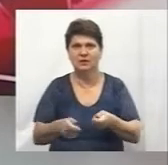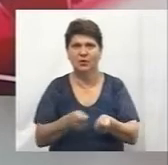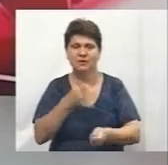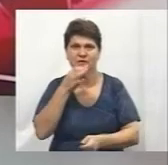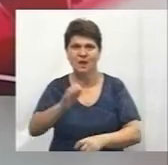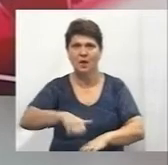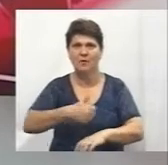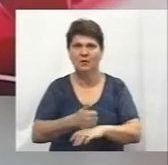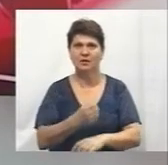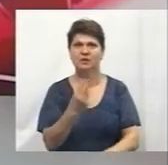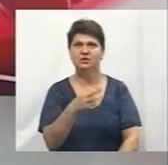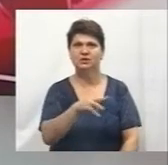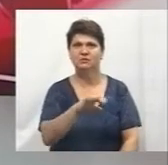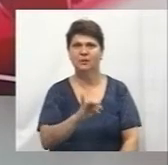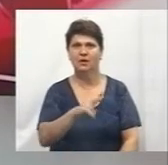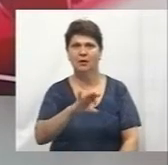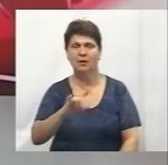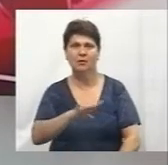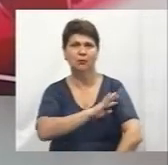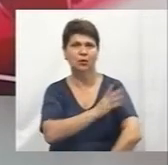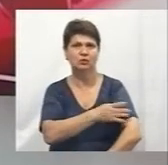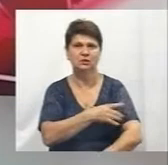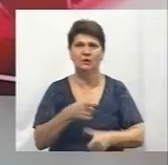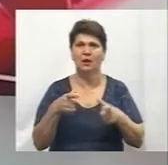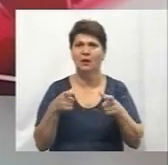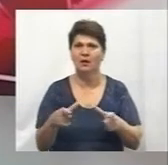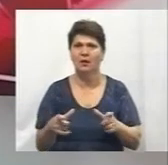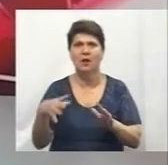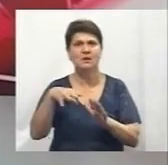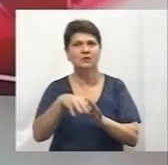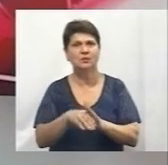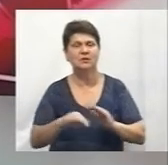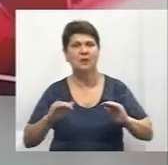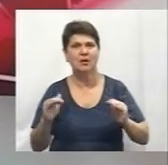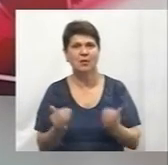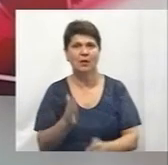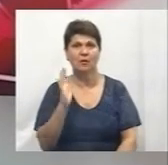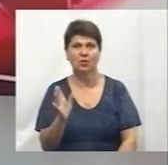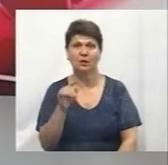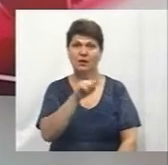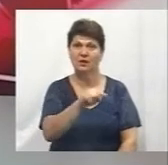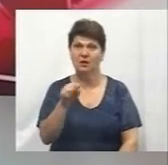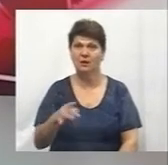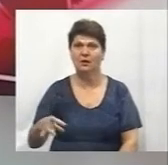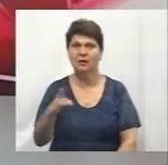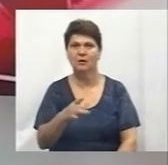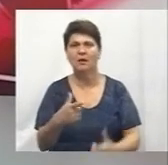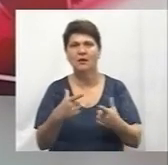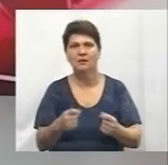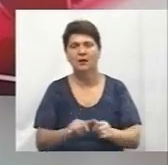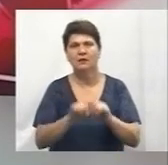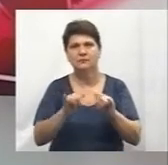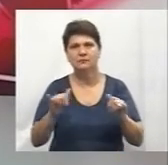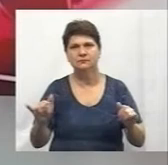сказав прем'єр Денис Шмигаль. Посилювати карантин і запроваджувати більше обмежень будуть у тих регіонах, де зростатиме